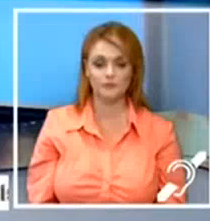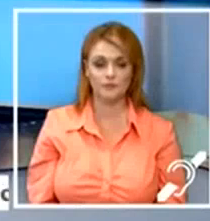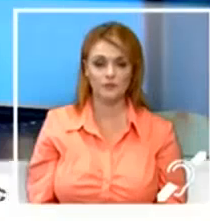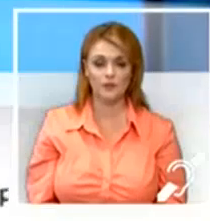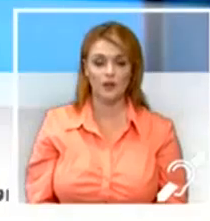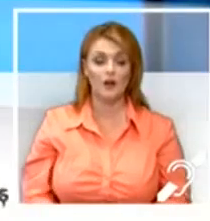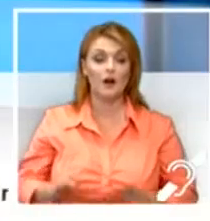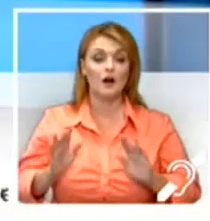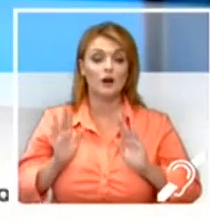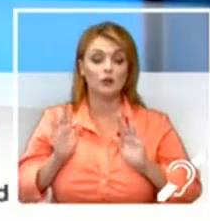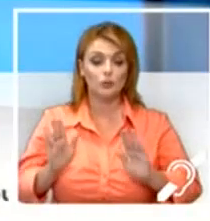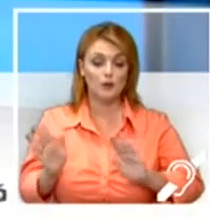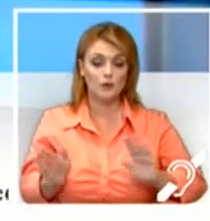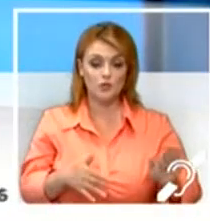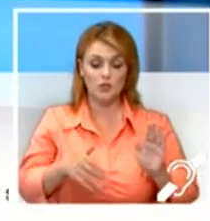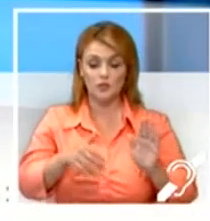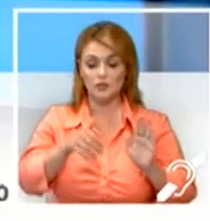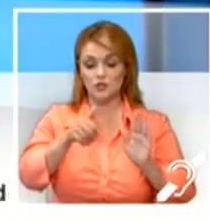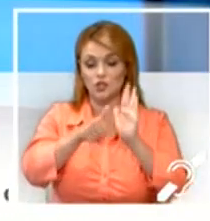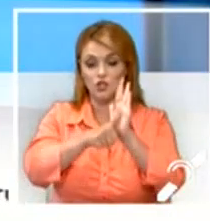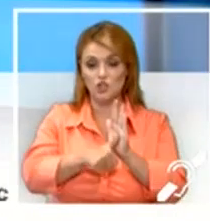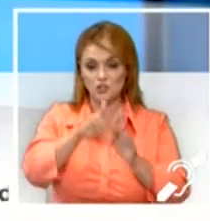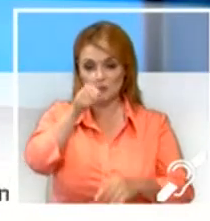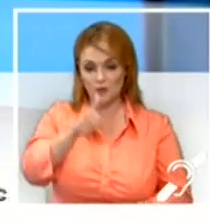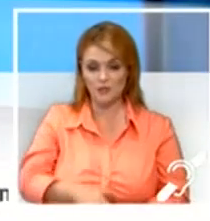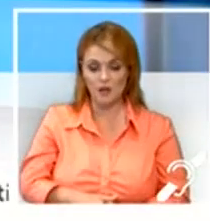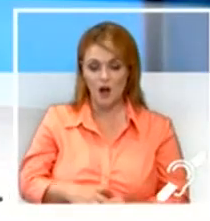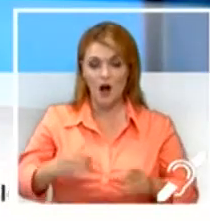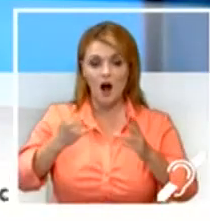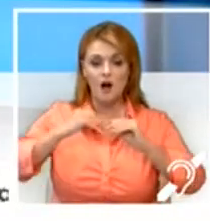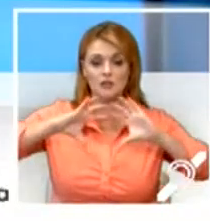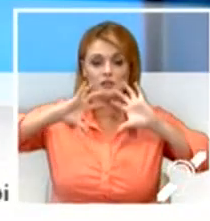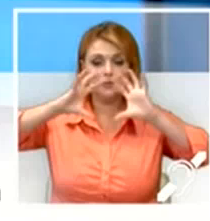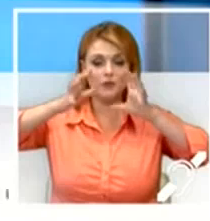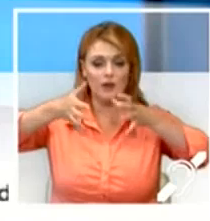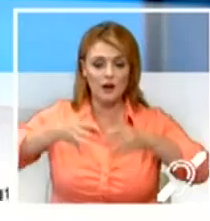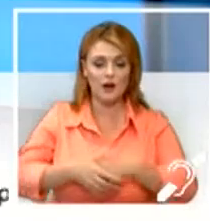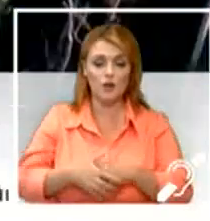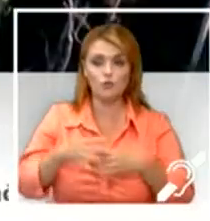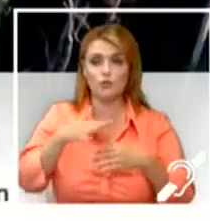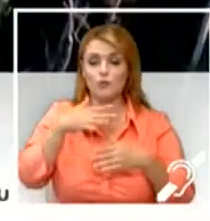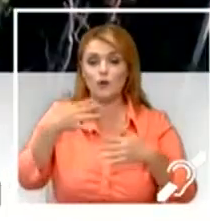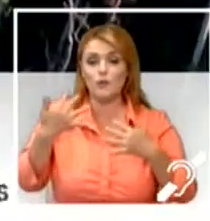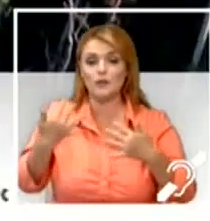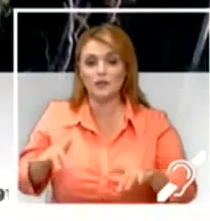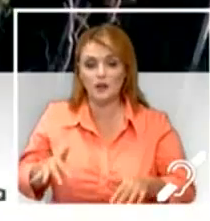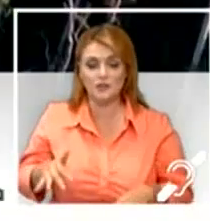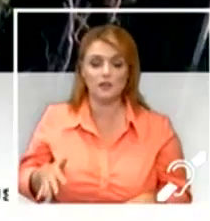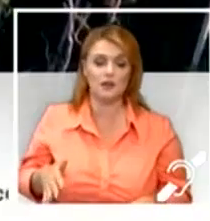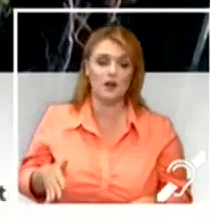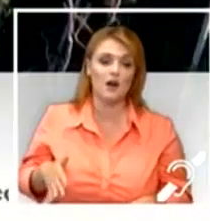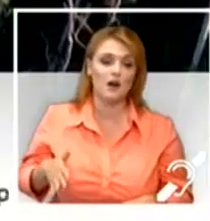Abia am trecut de jumătatea anului, dar Terra și-a consumat deja resursele pentru 2022. Mai multe